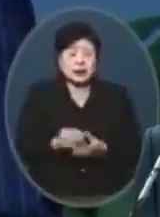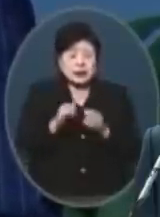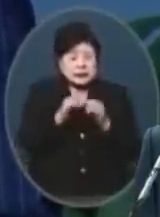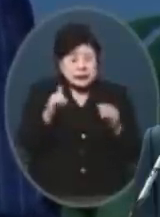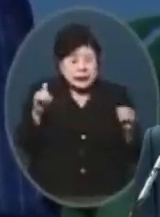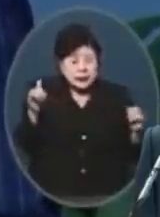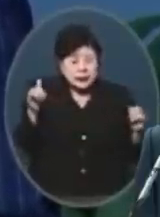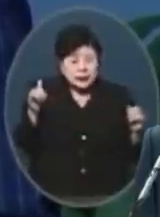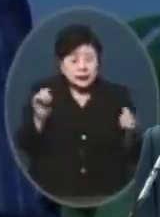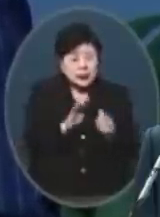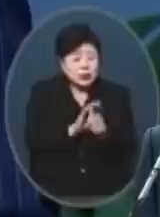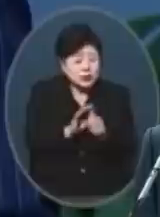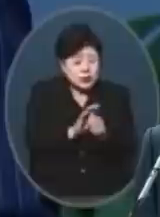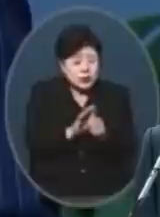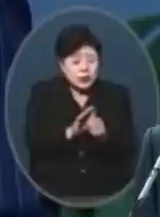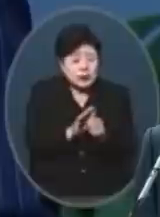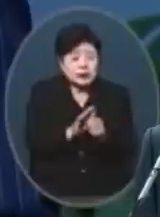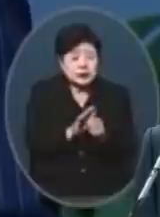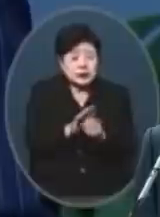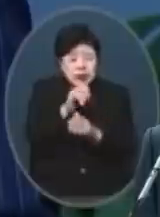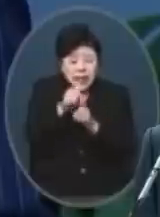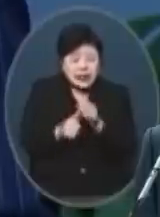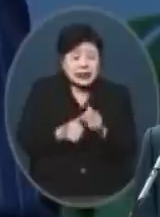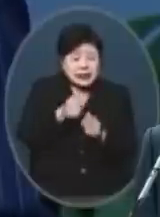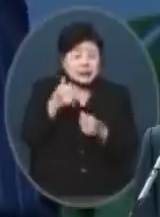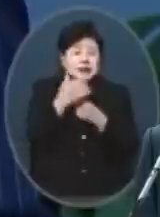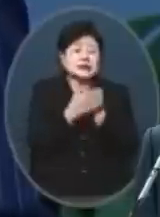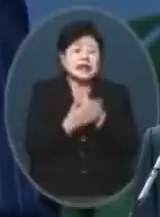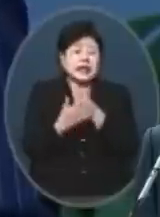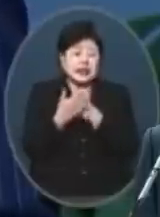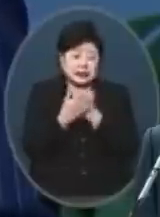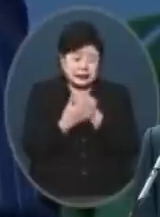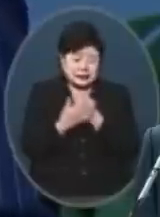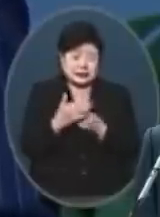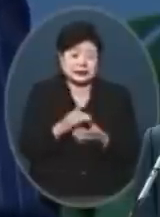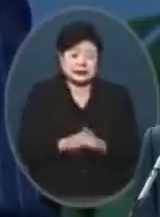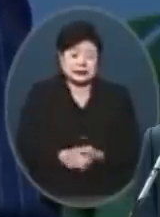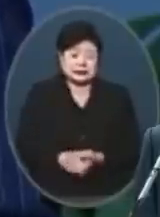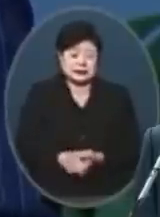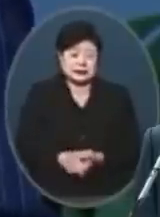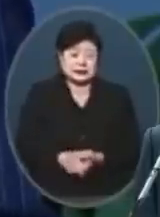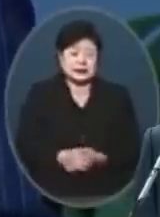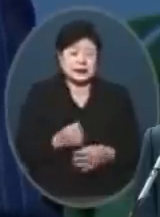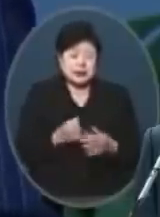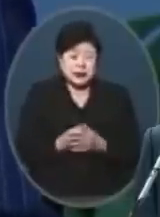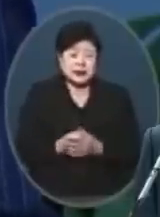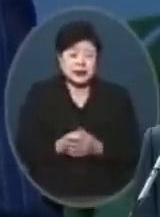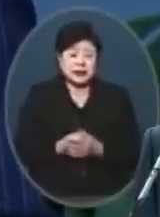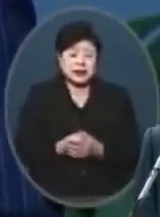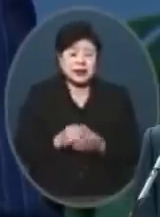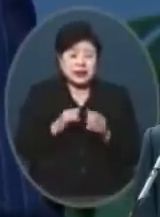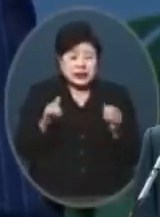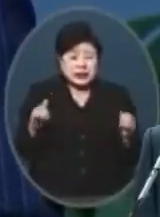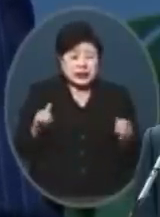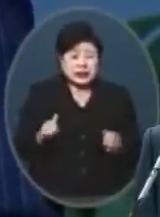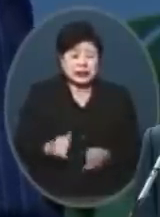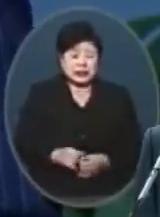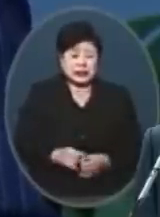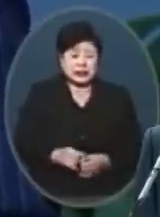인간을 위로하는 하나님의 은혜인 것입니다. 그러므로 인간이